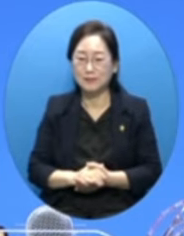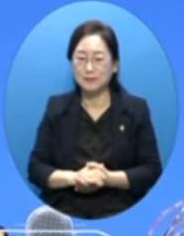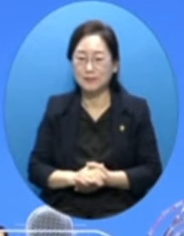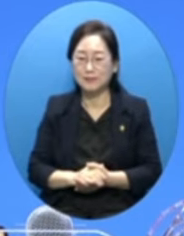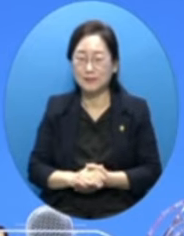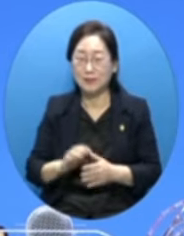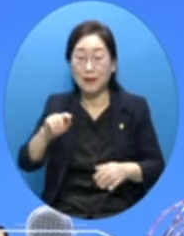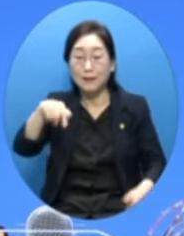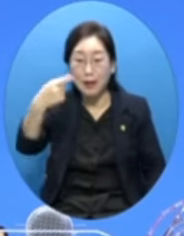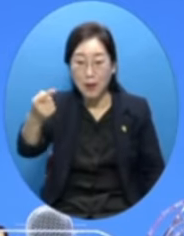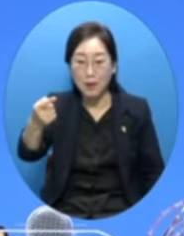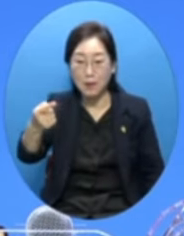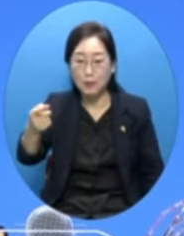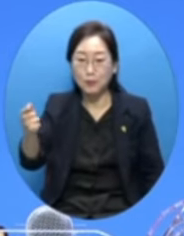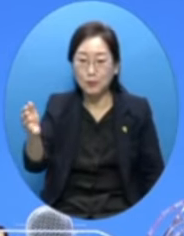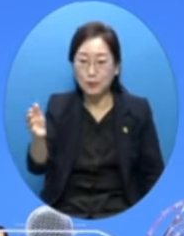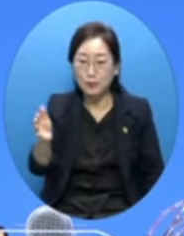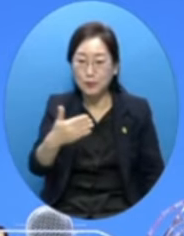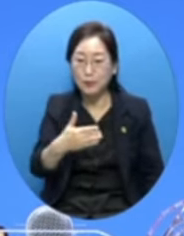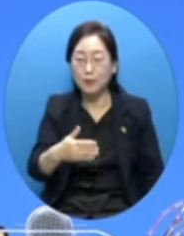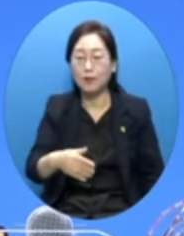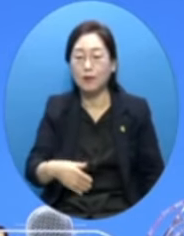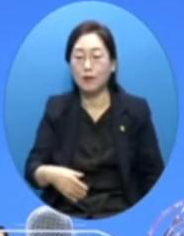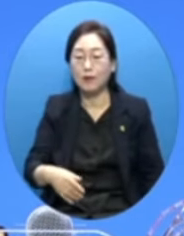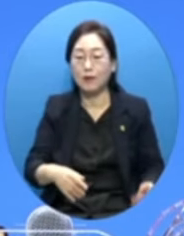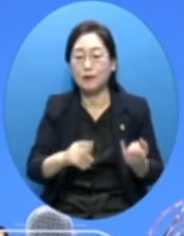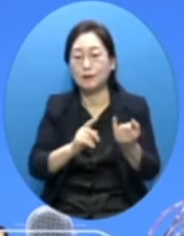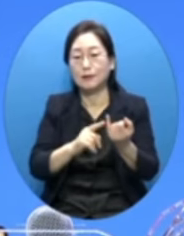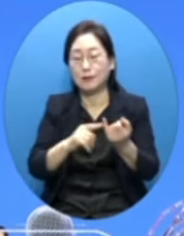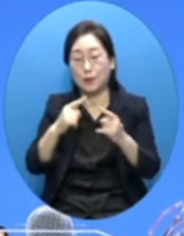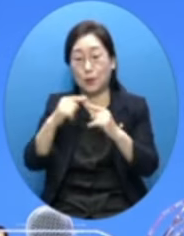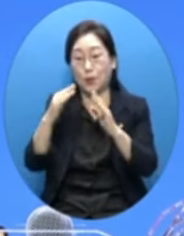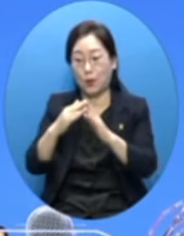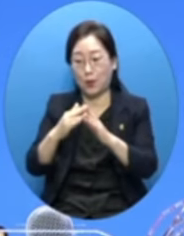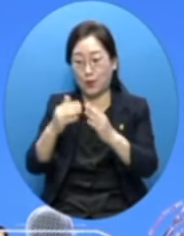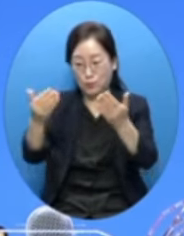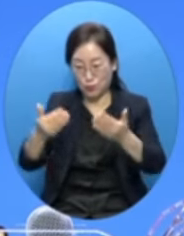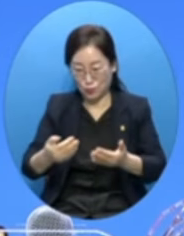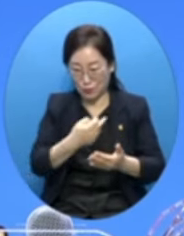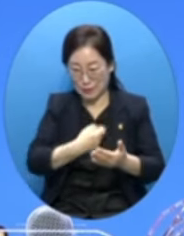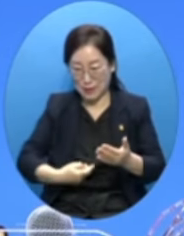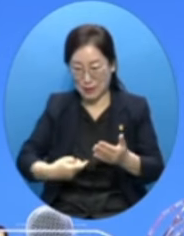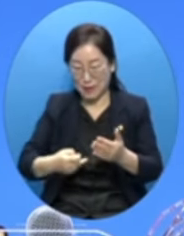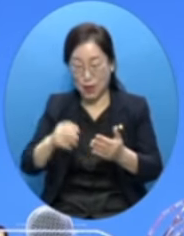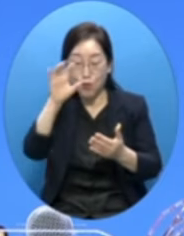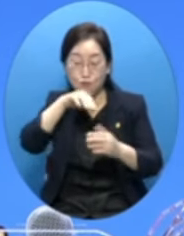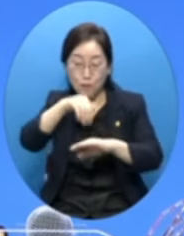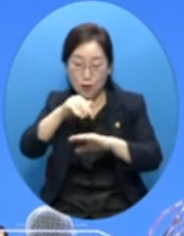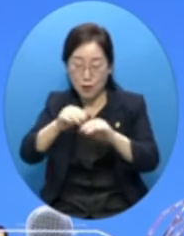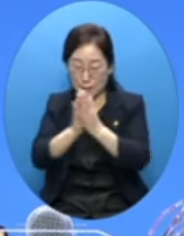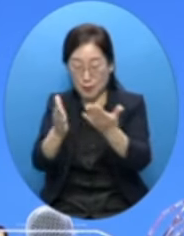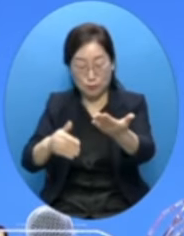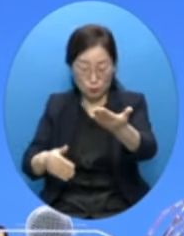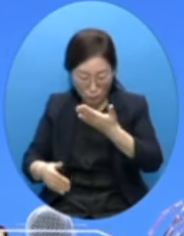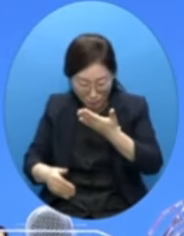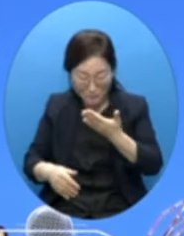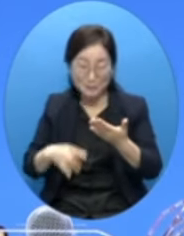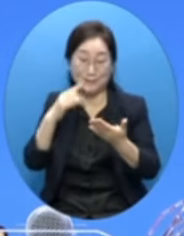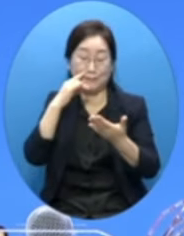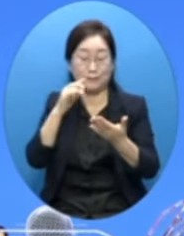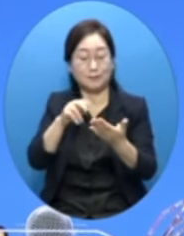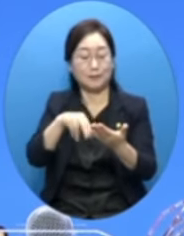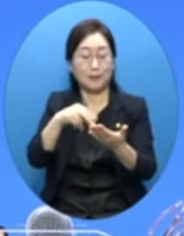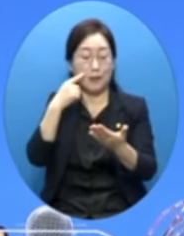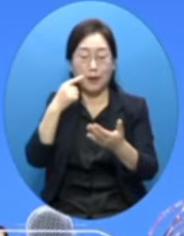그런데 그 다음날 그때 교회 나갔을 때 교회에서 준 제자 훈련 책을 궁금해서 펼쳐보다가 로마서